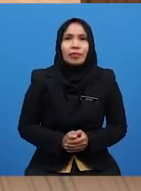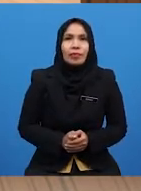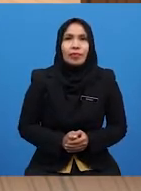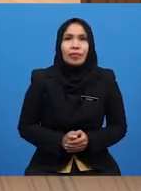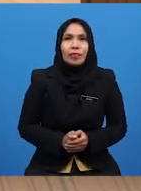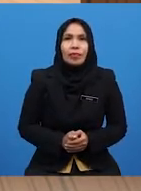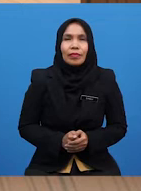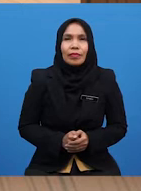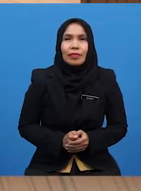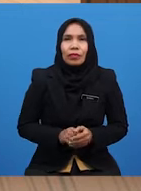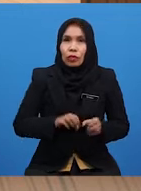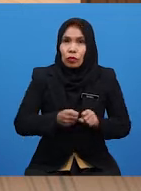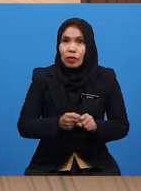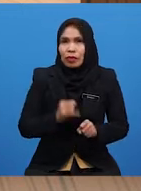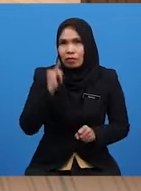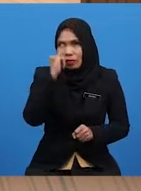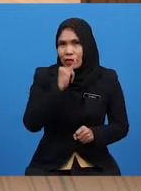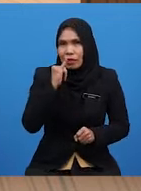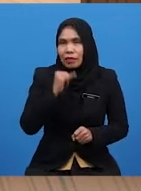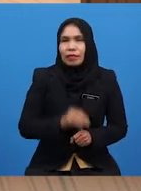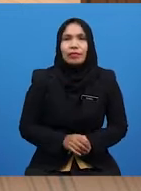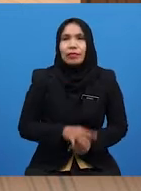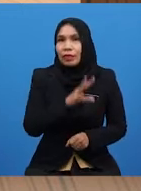dan juga selesai kepada penghuninya